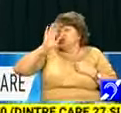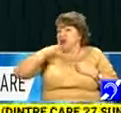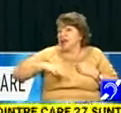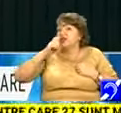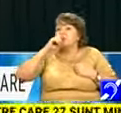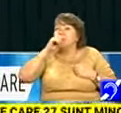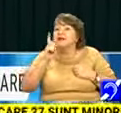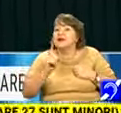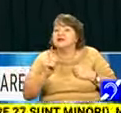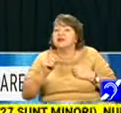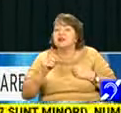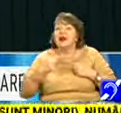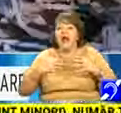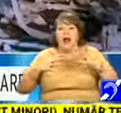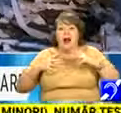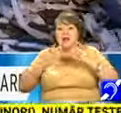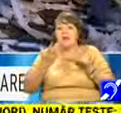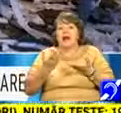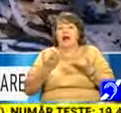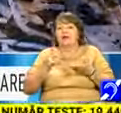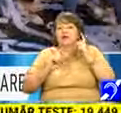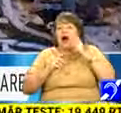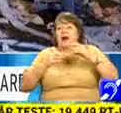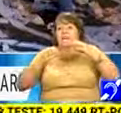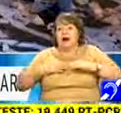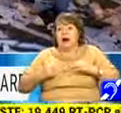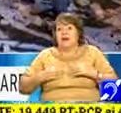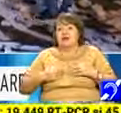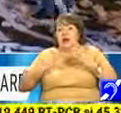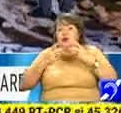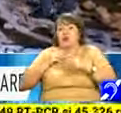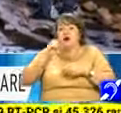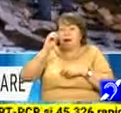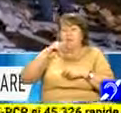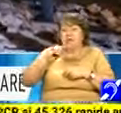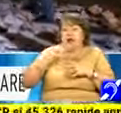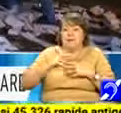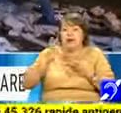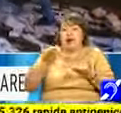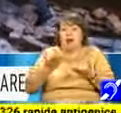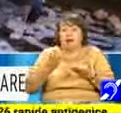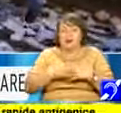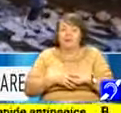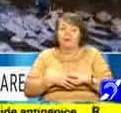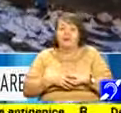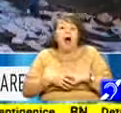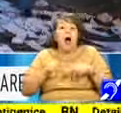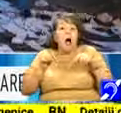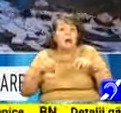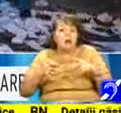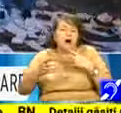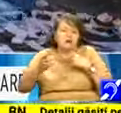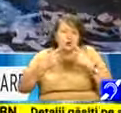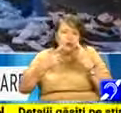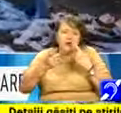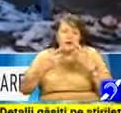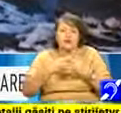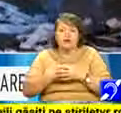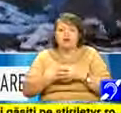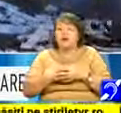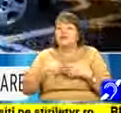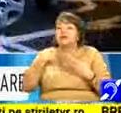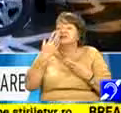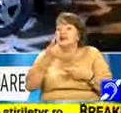care le formulează Florin Câțu. O paritate în împărțirea ministerelor PNL versus PSD, cu acordarea